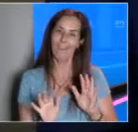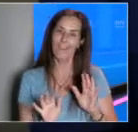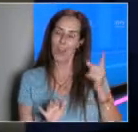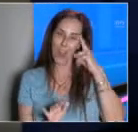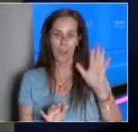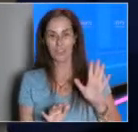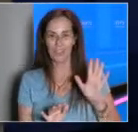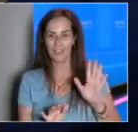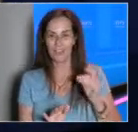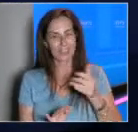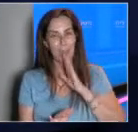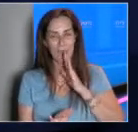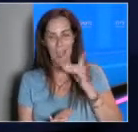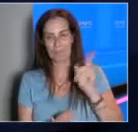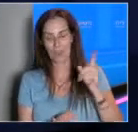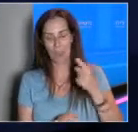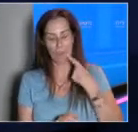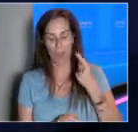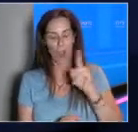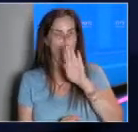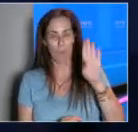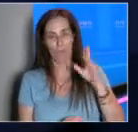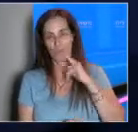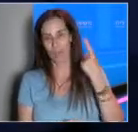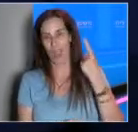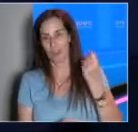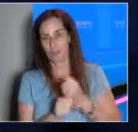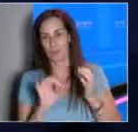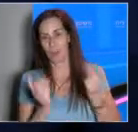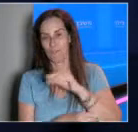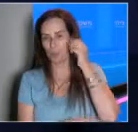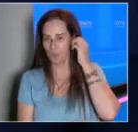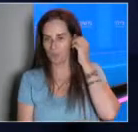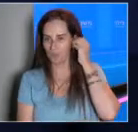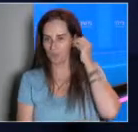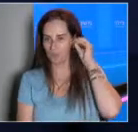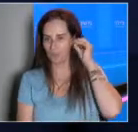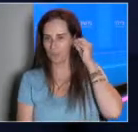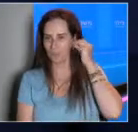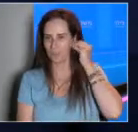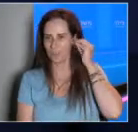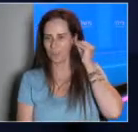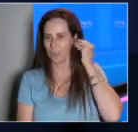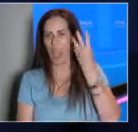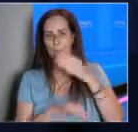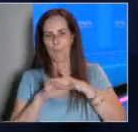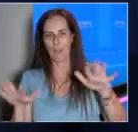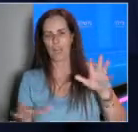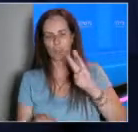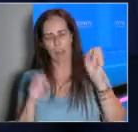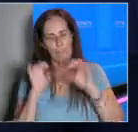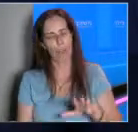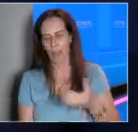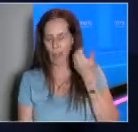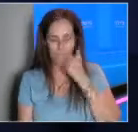לא יודע, קצת בעייתי ממי שאמר רק לא ביבי במשך שנה ועשה ההפך. כן. אני לא יודע, כאילו 4 מיליארד שקלים לזרוק לפח, אנחנו